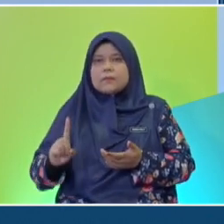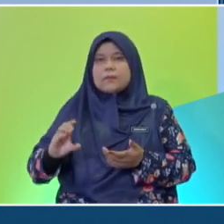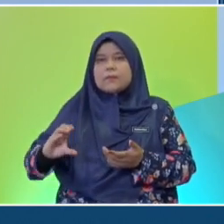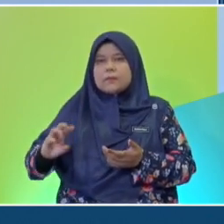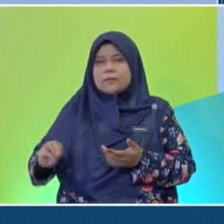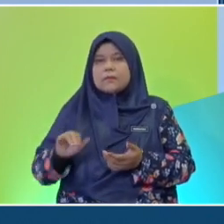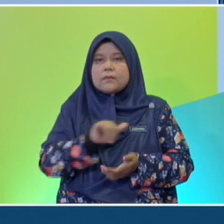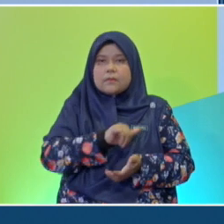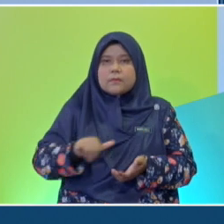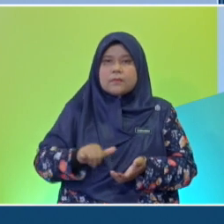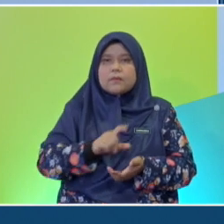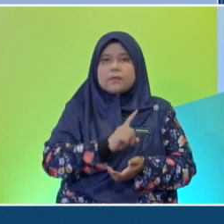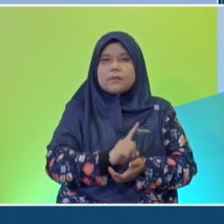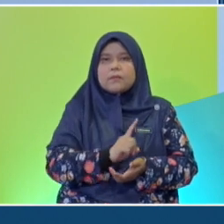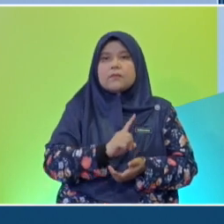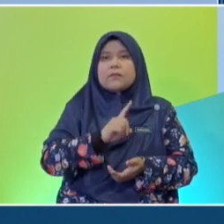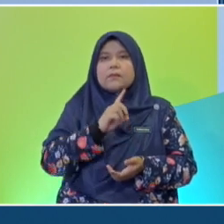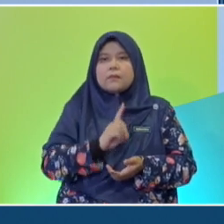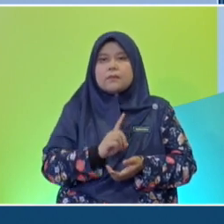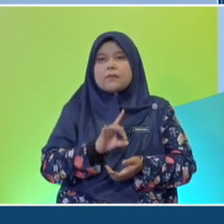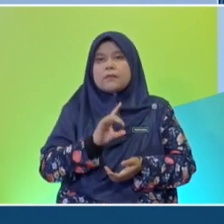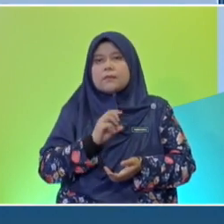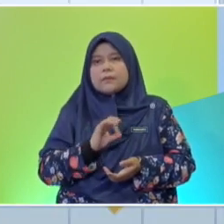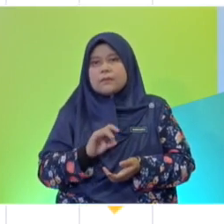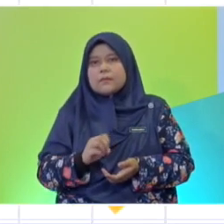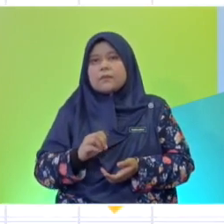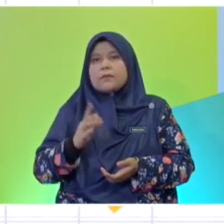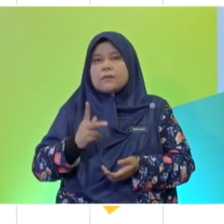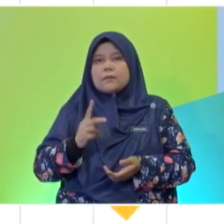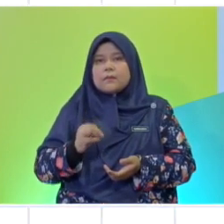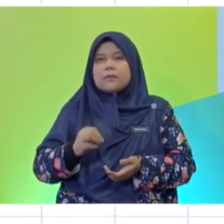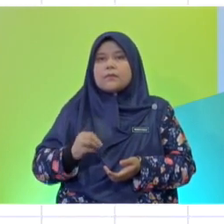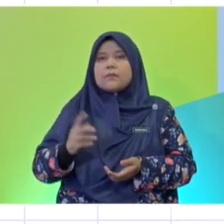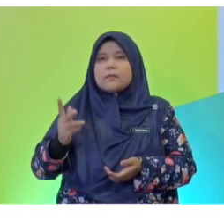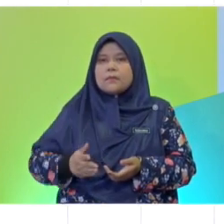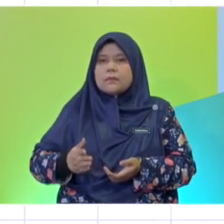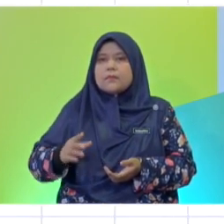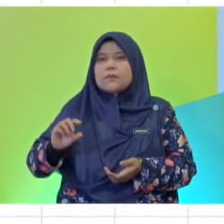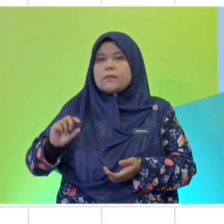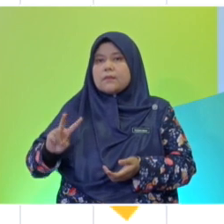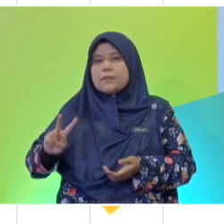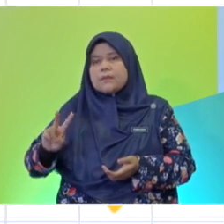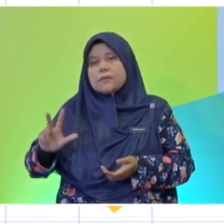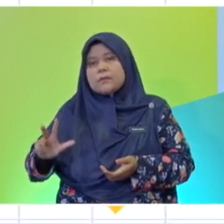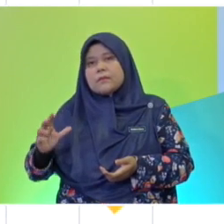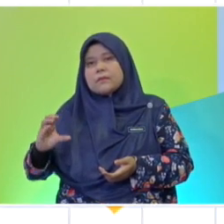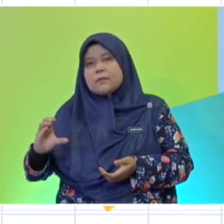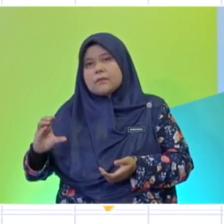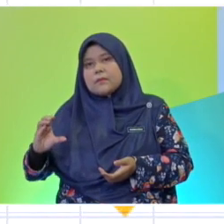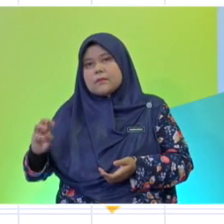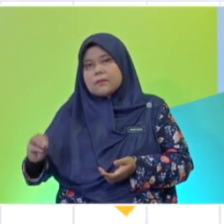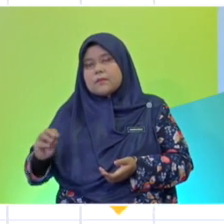bersamaan satu ribu 10080 km per 23 kemudian 6 cm Oke